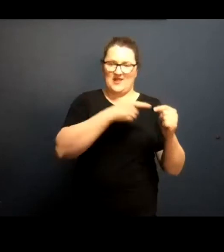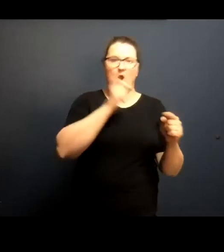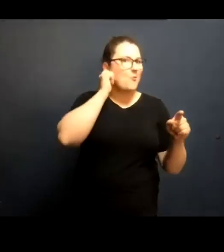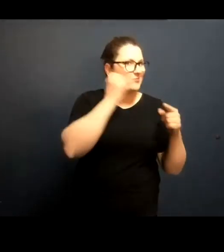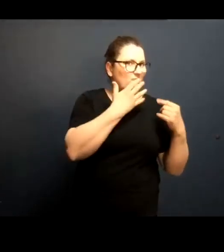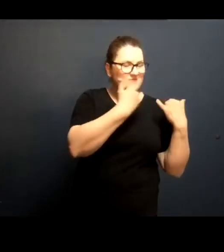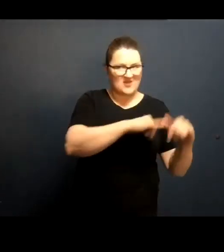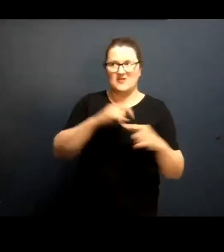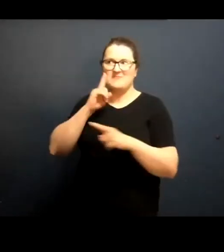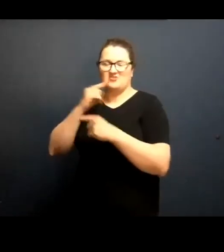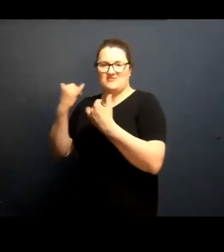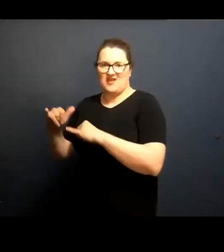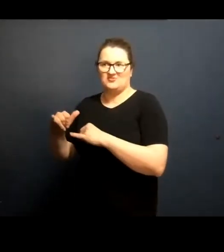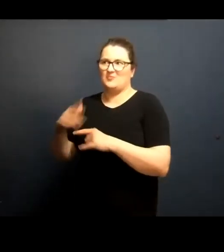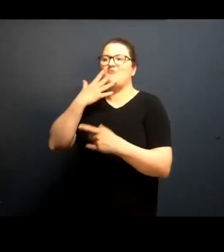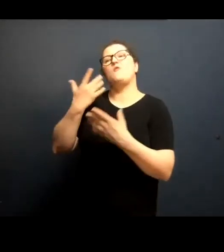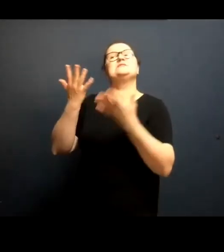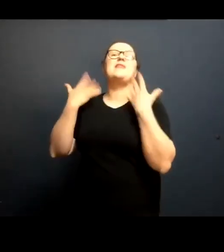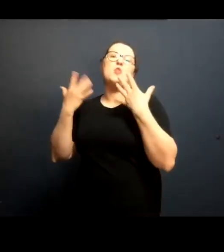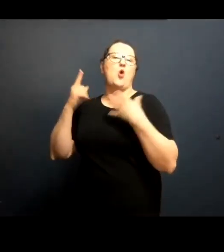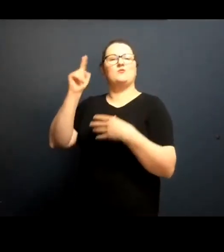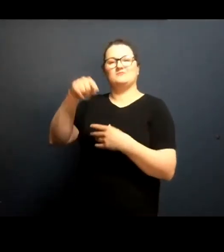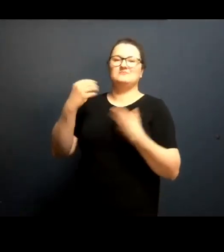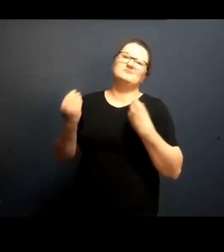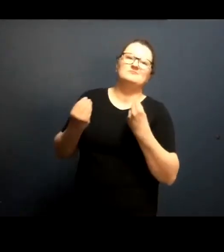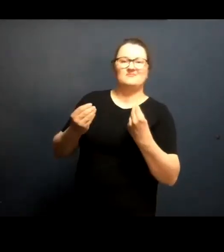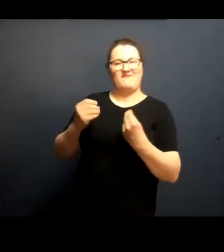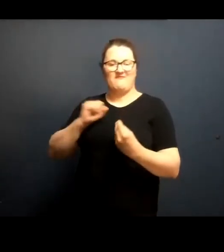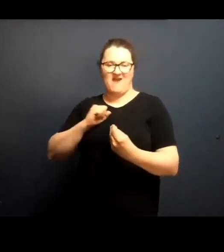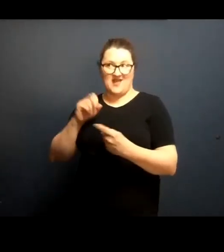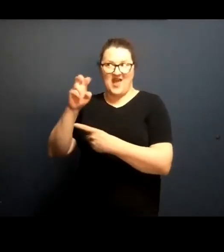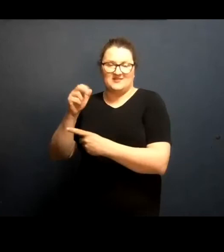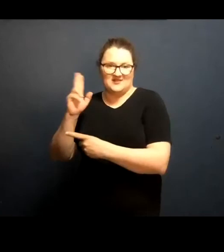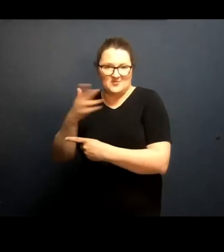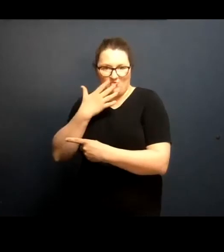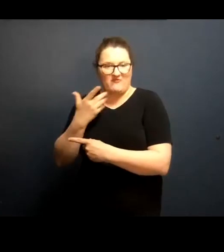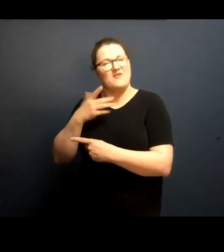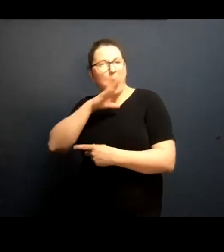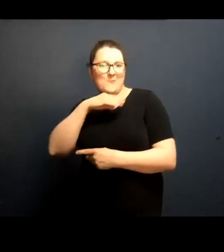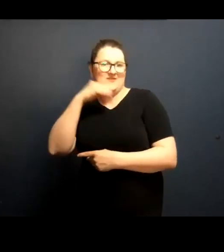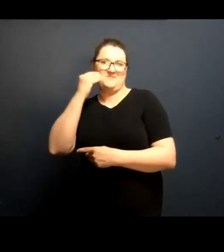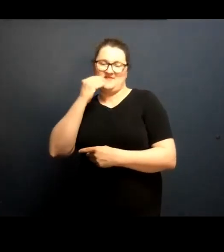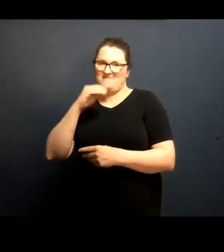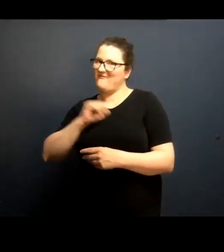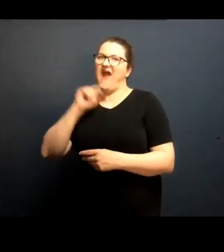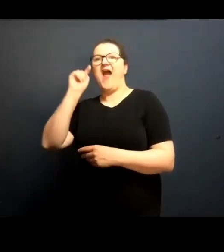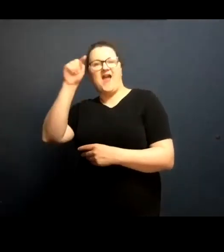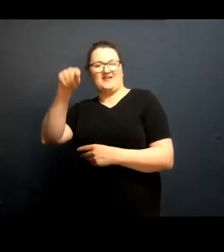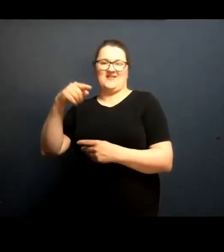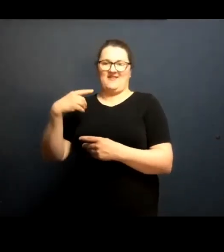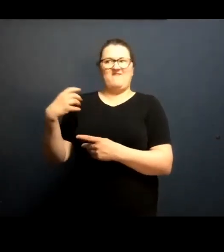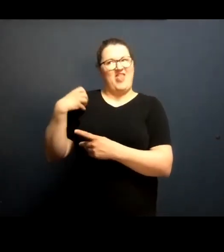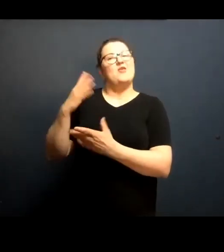sanatoria i coś, co jest według Henryka bardzo takim optymistycznym akcentem w tym wieku.